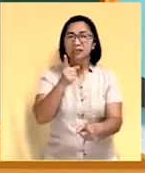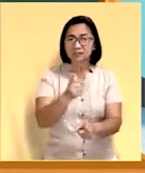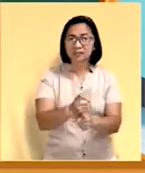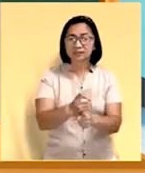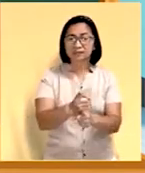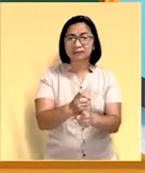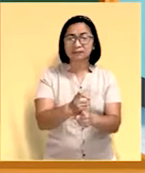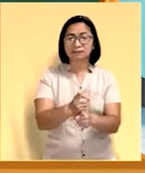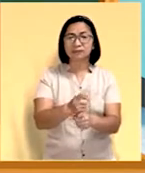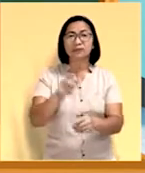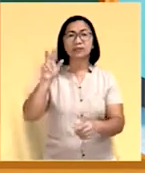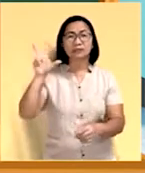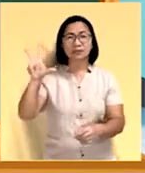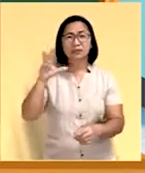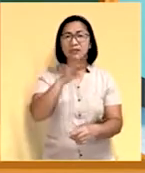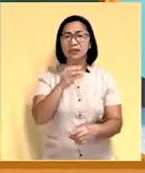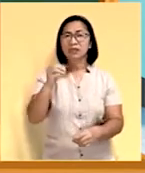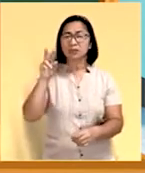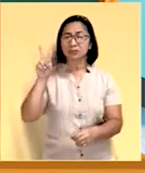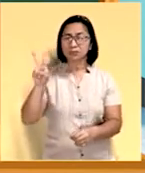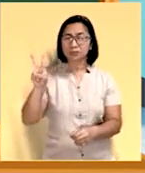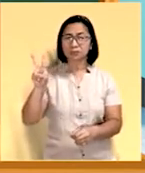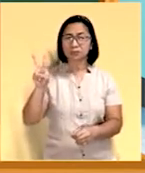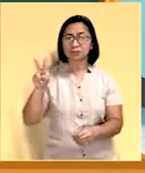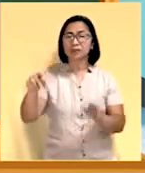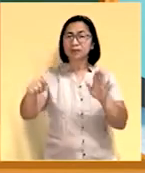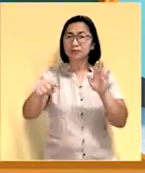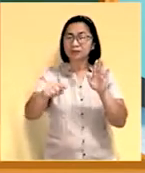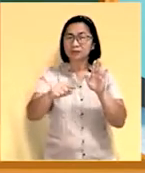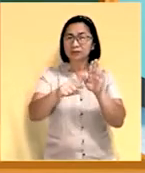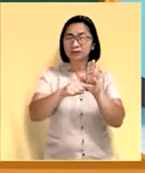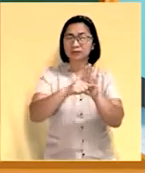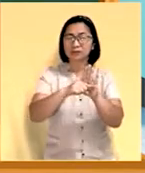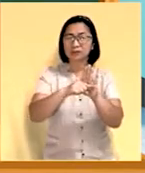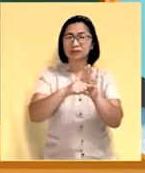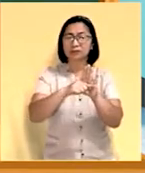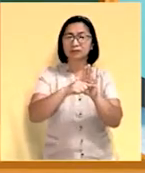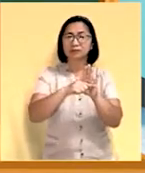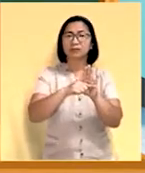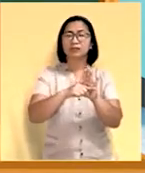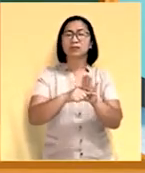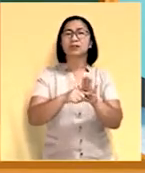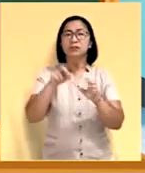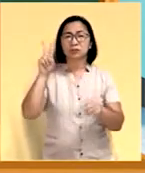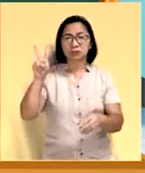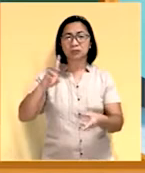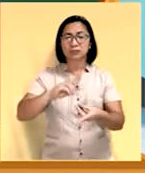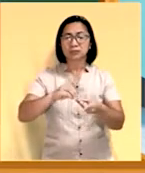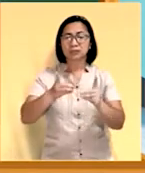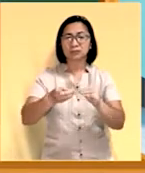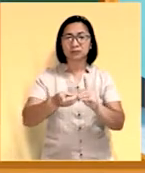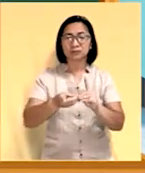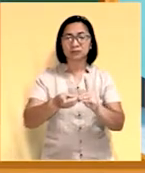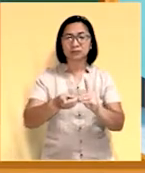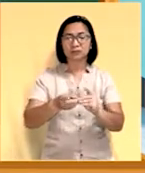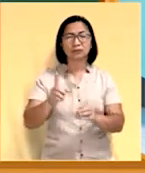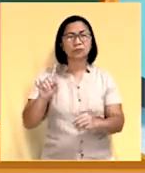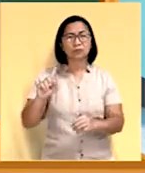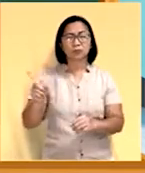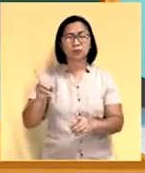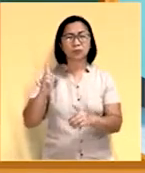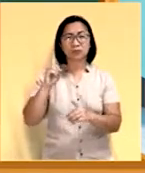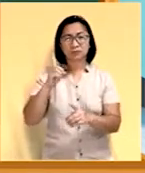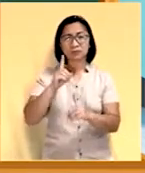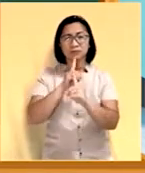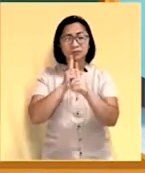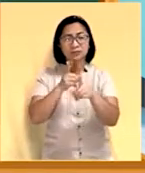Tama! 3 at 2. I-subtract ang dalawang digit na ito. Anong magiging sagot?